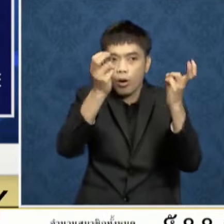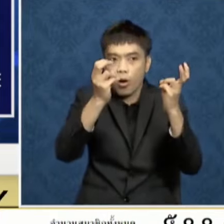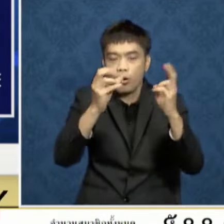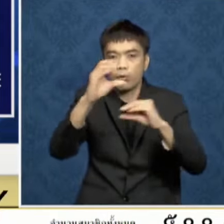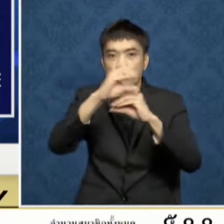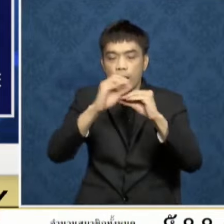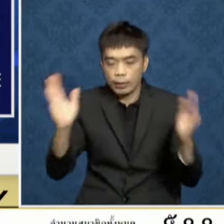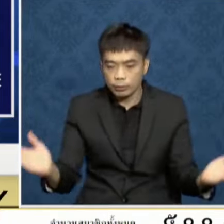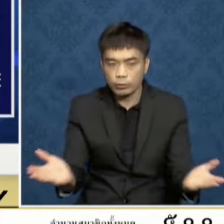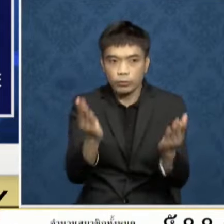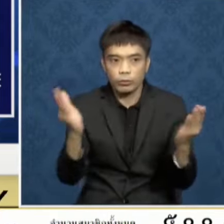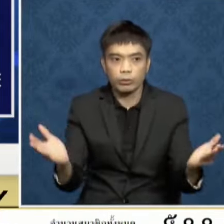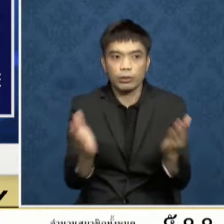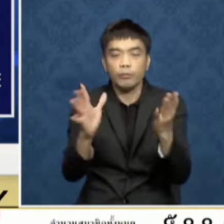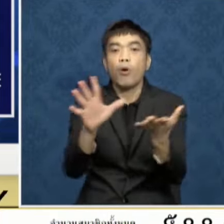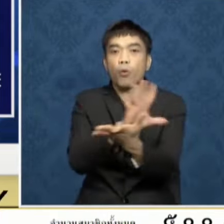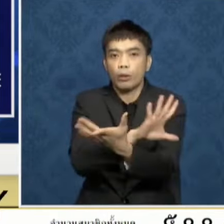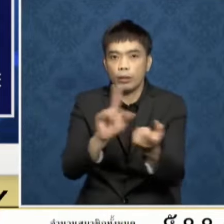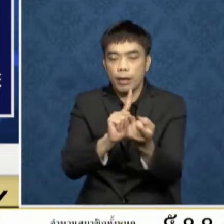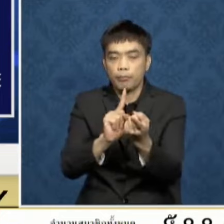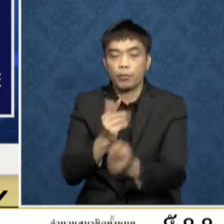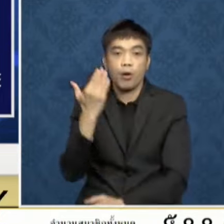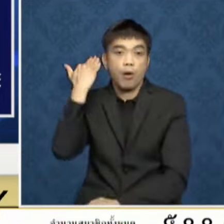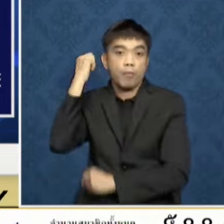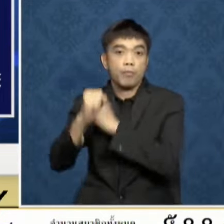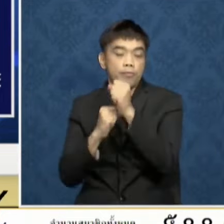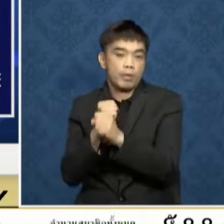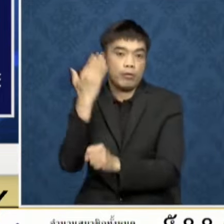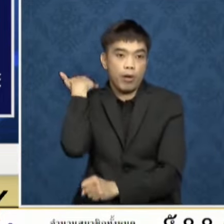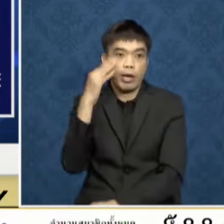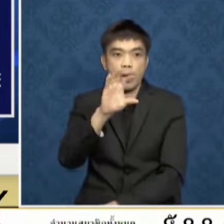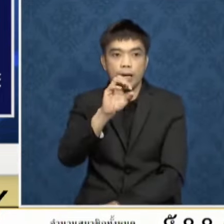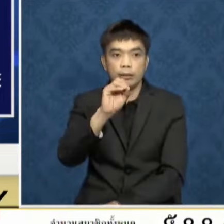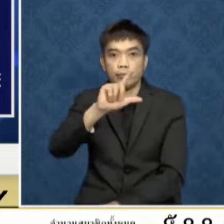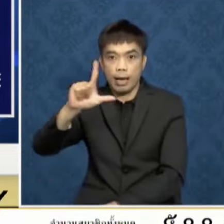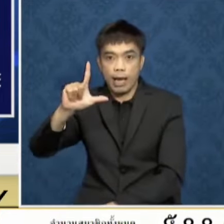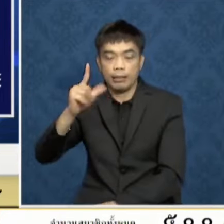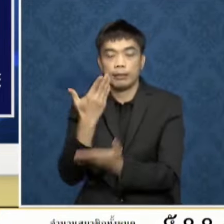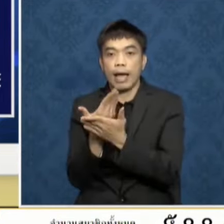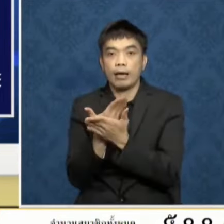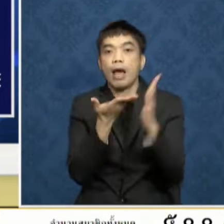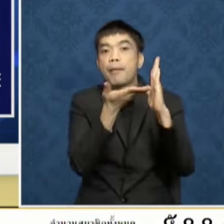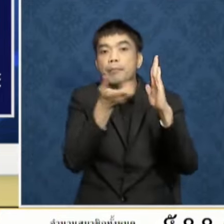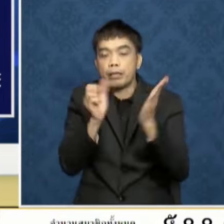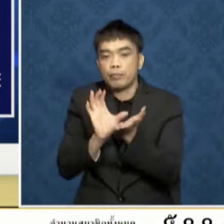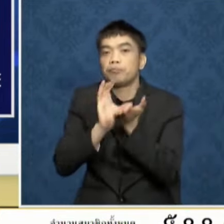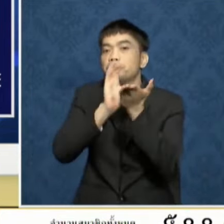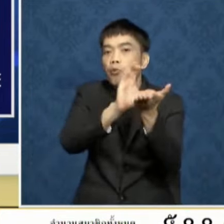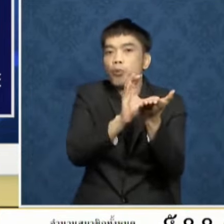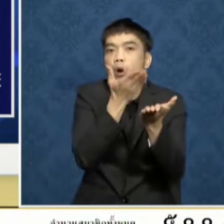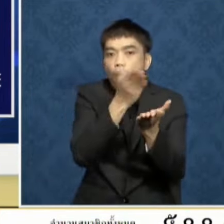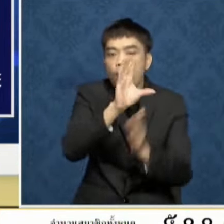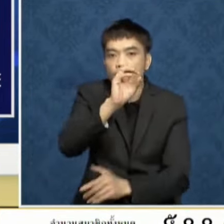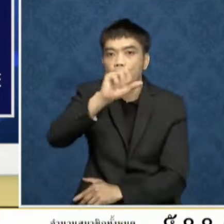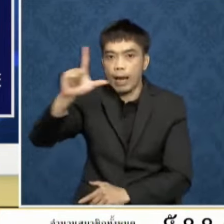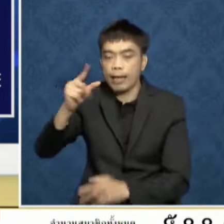และวัฒนธรรมปีที่แล้วก็ตั้งงบ 50ล้านบาทซึ่งดิฉันก็ไม่ได้เห็นการขับเคลื่อนที่เป็นรูปธรรม